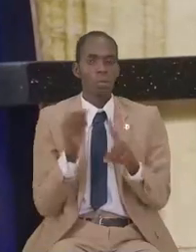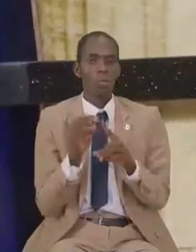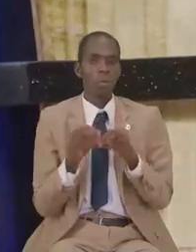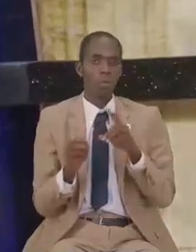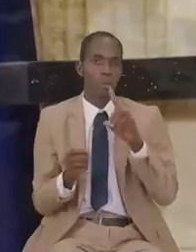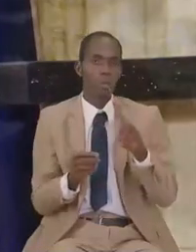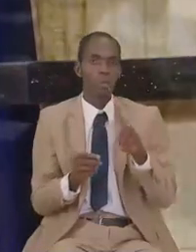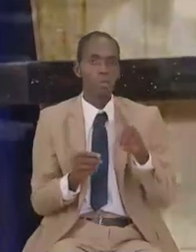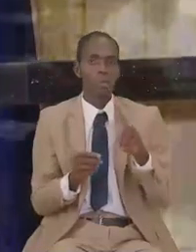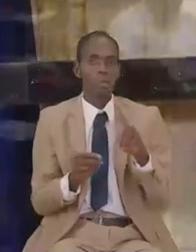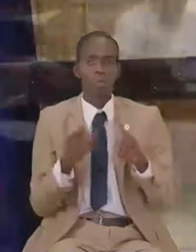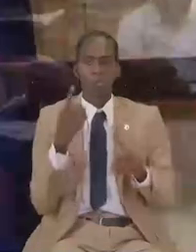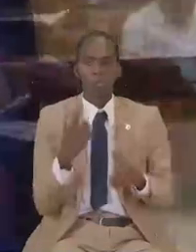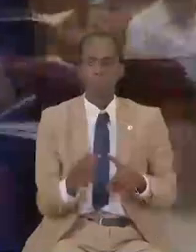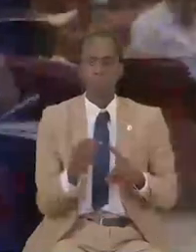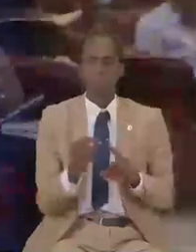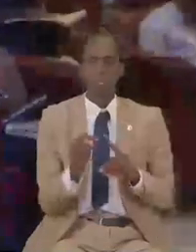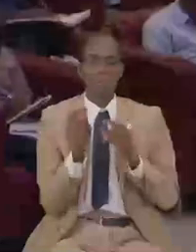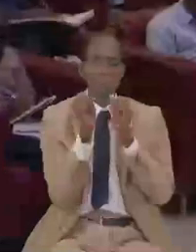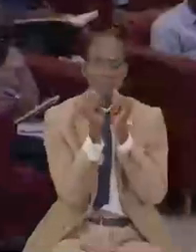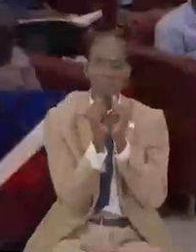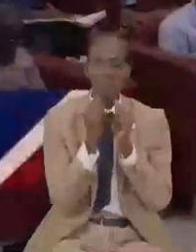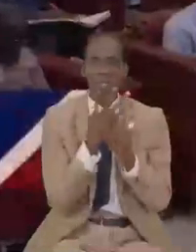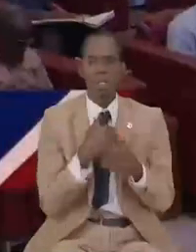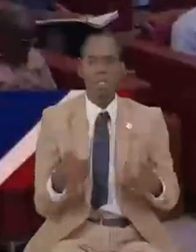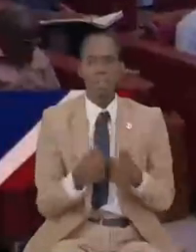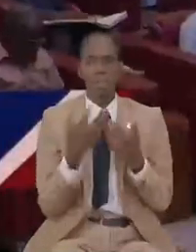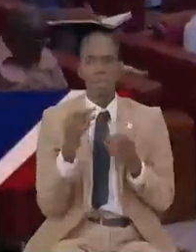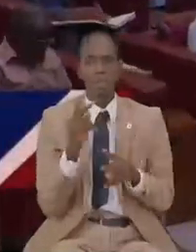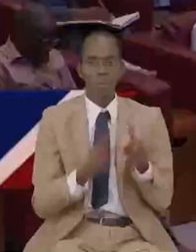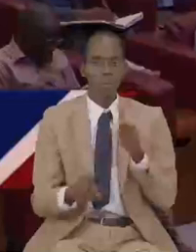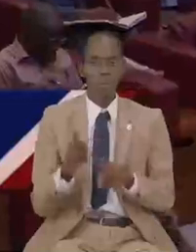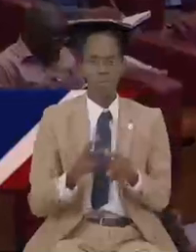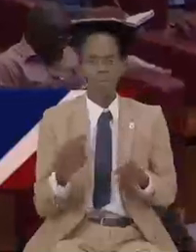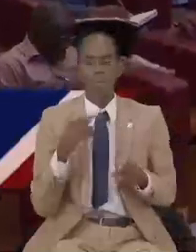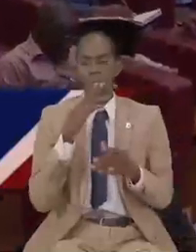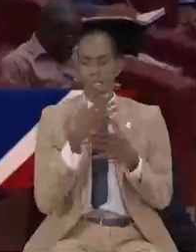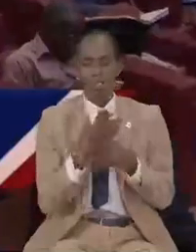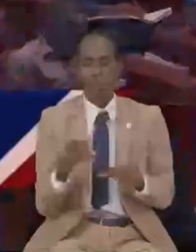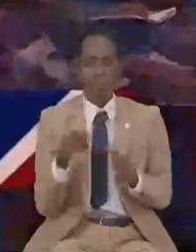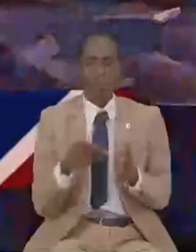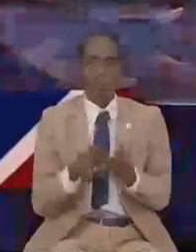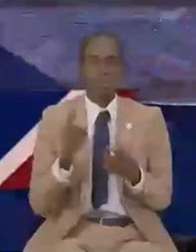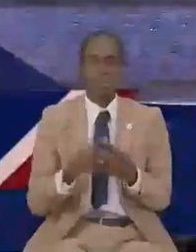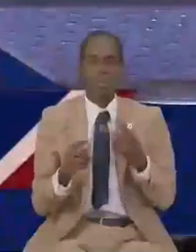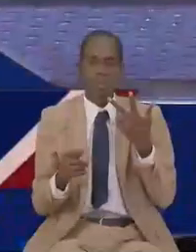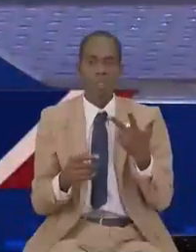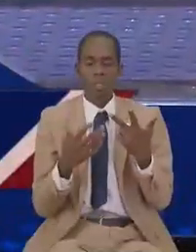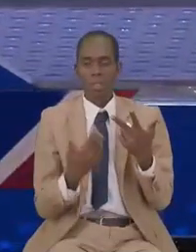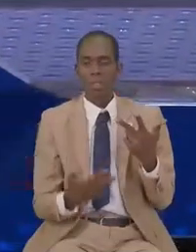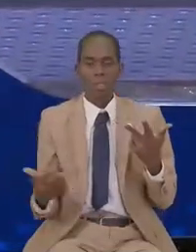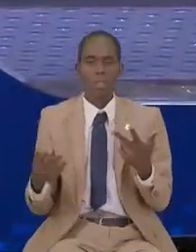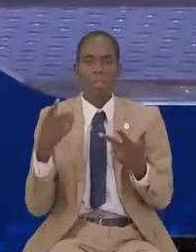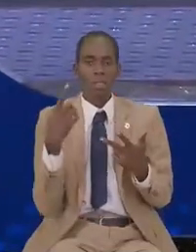la captivité et le défi du peuple. Ceci est divisé en trois parties. Voilà le premier